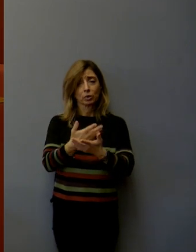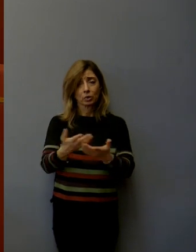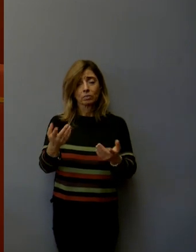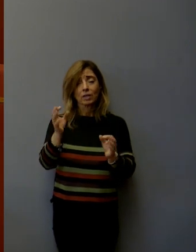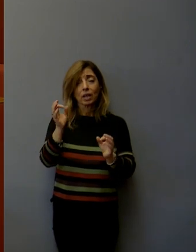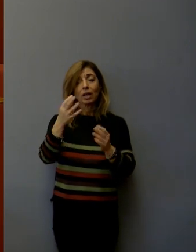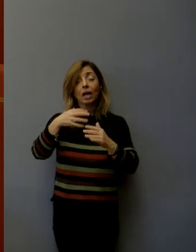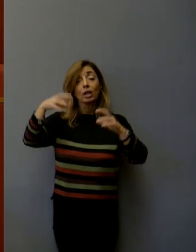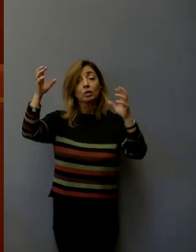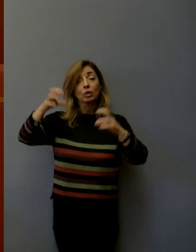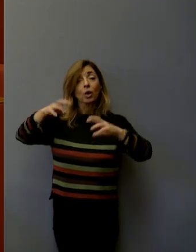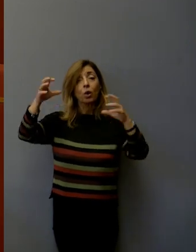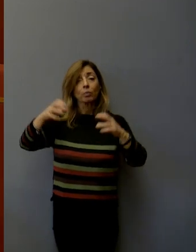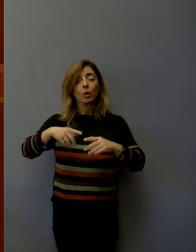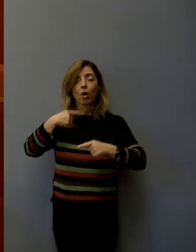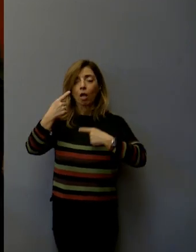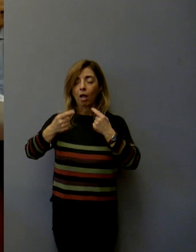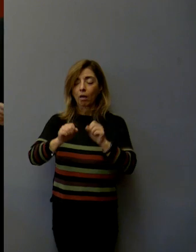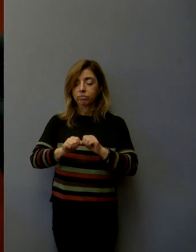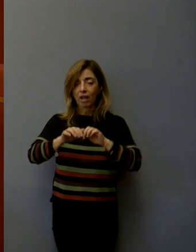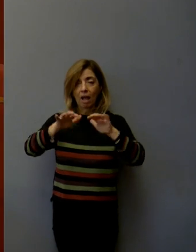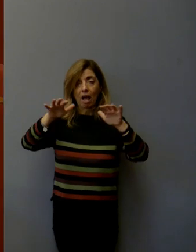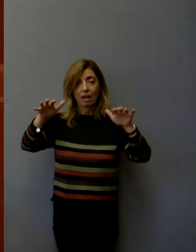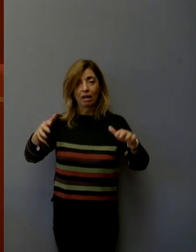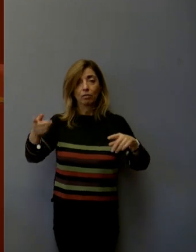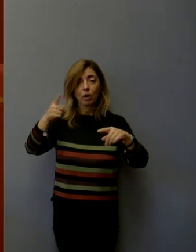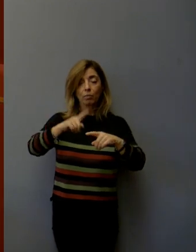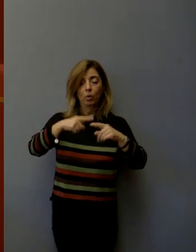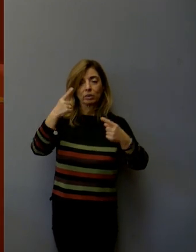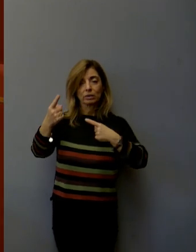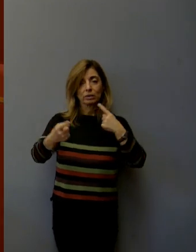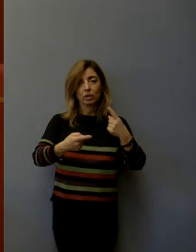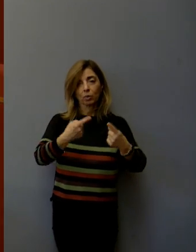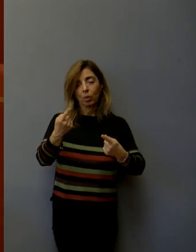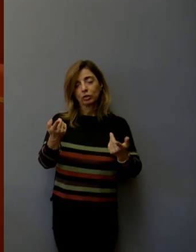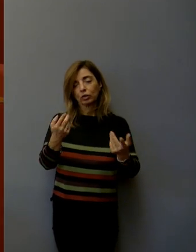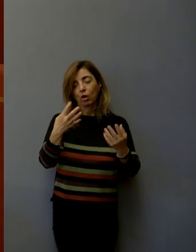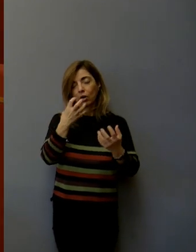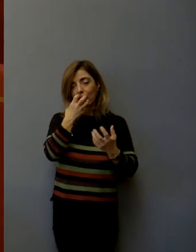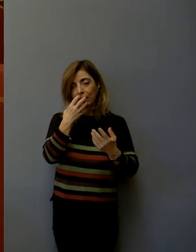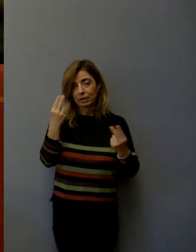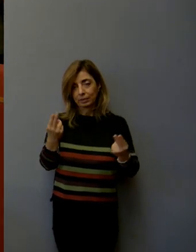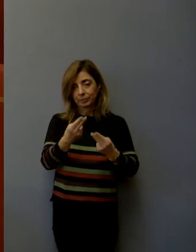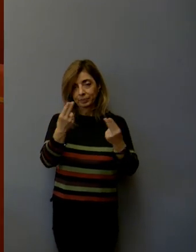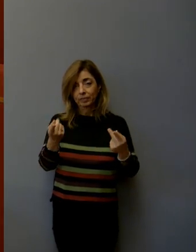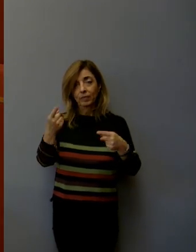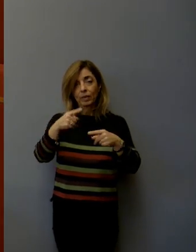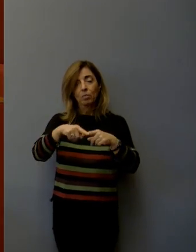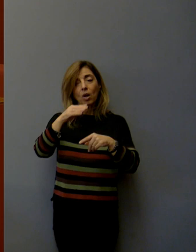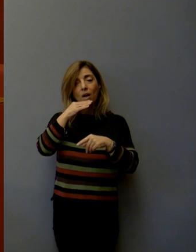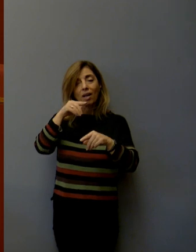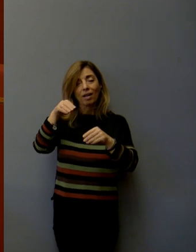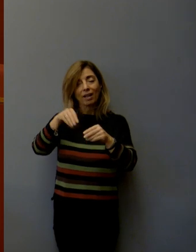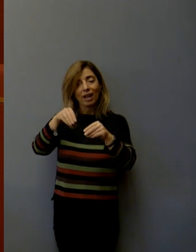è soggetto a frequenti episodi di legamenti interna sia perché è una situazione precaria del riscaldamento interno Inoltre nel canile esiste il problema della